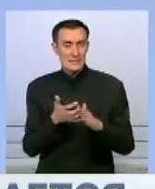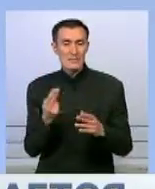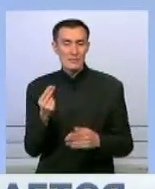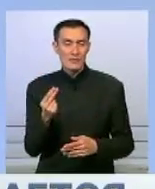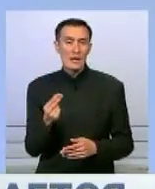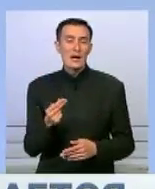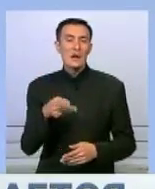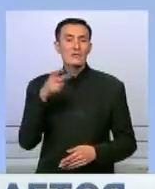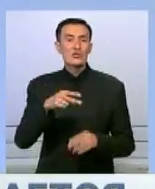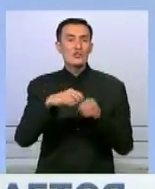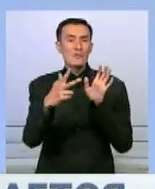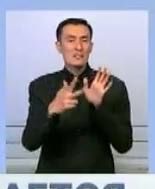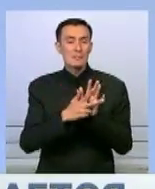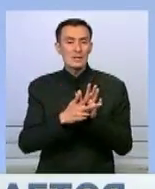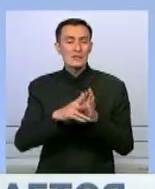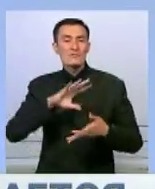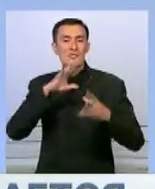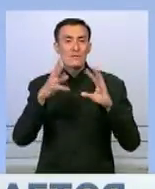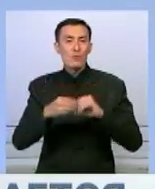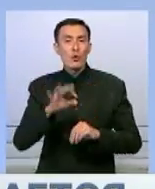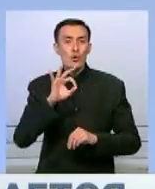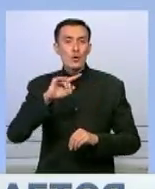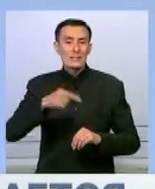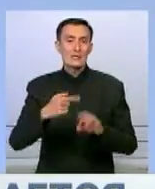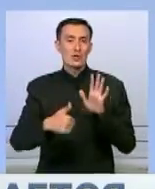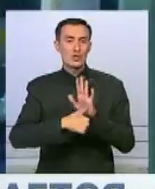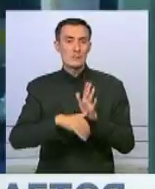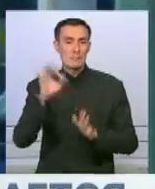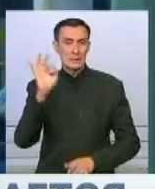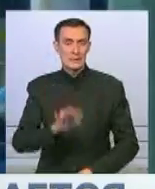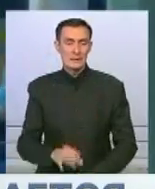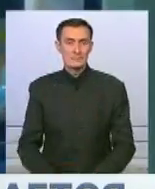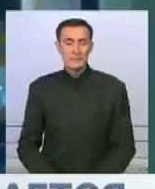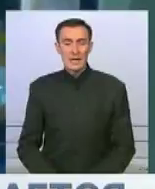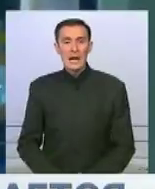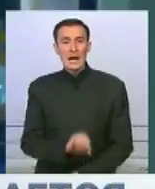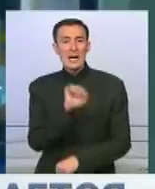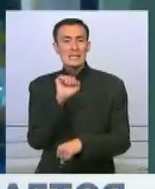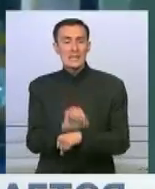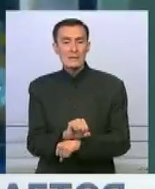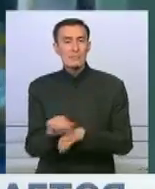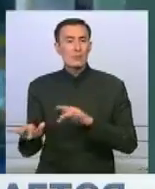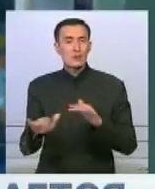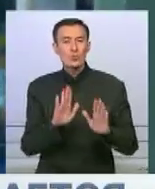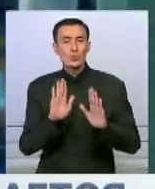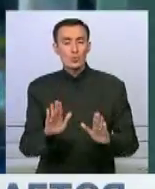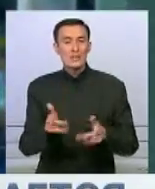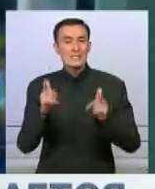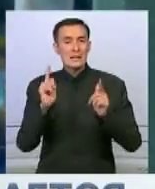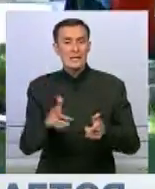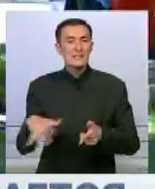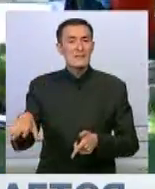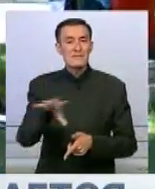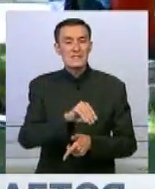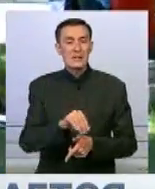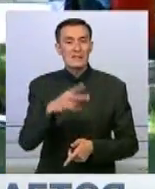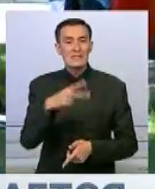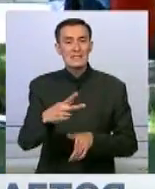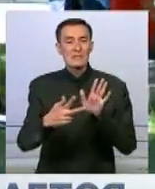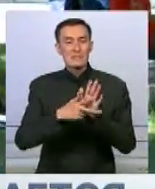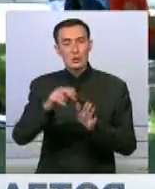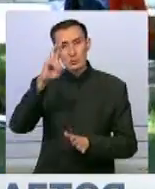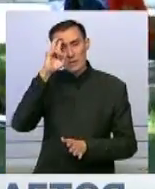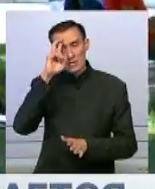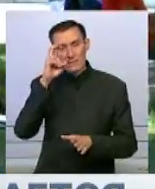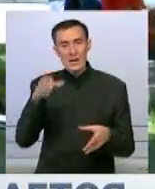на 2018 год всего 0,6%. Остановить процедуру можно только согласие всех 28 стран